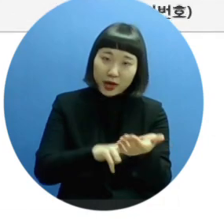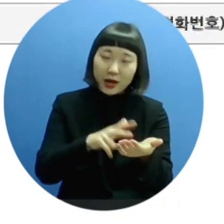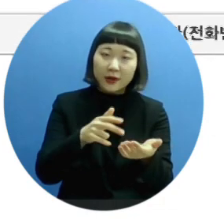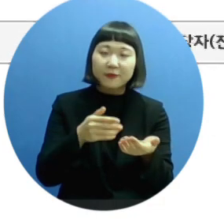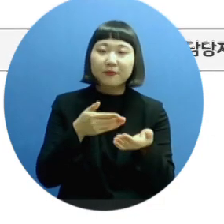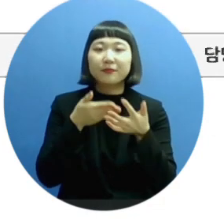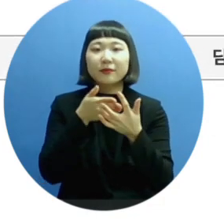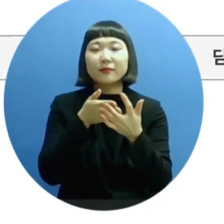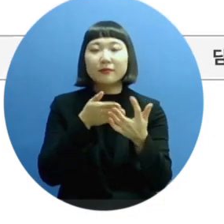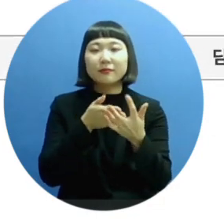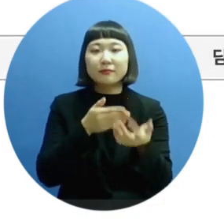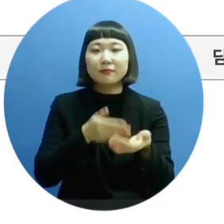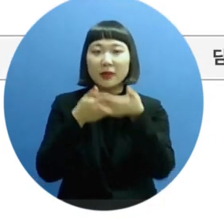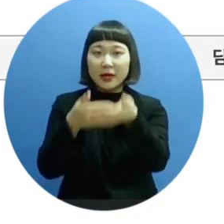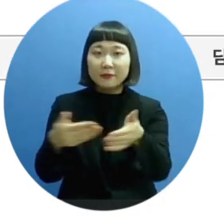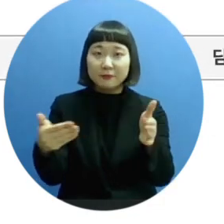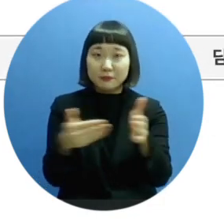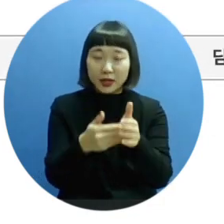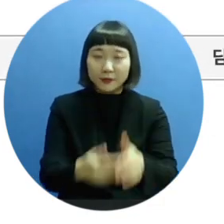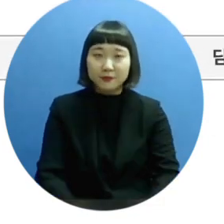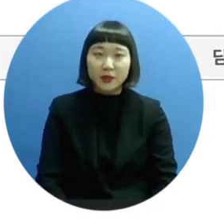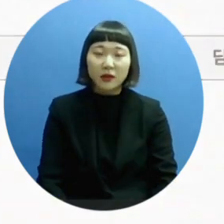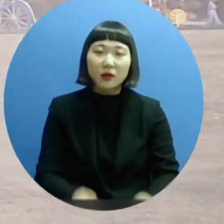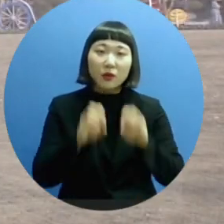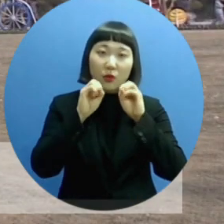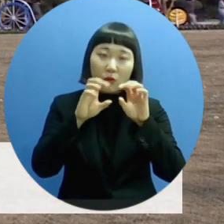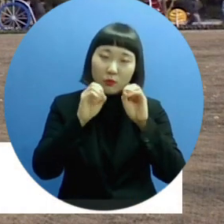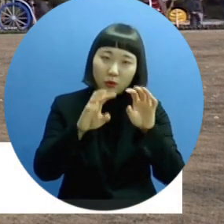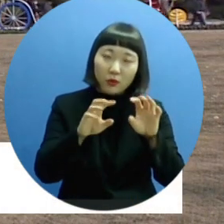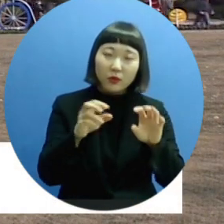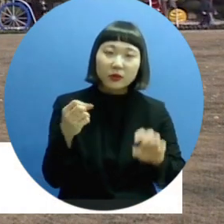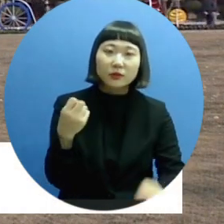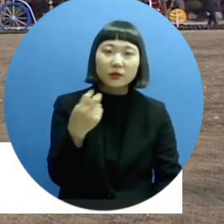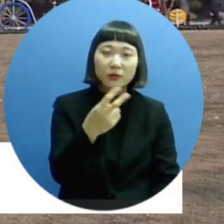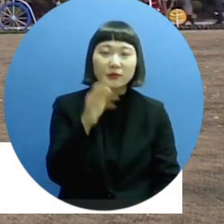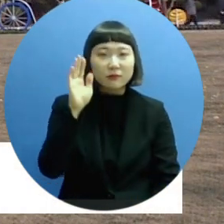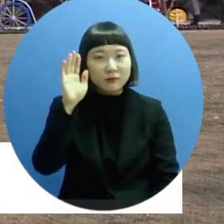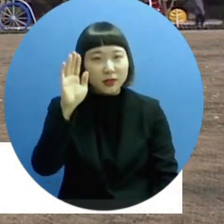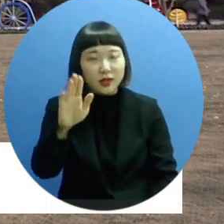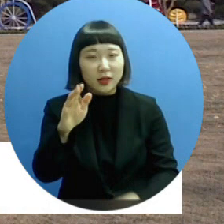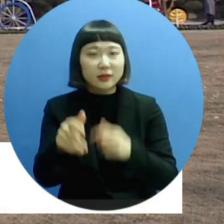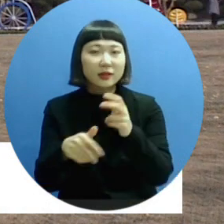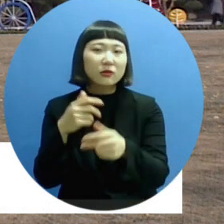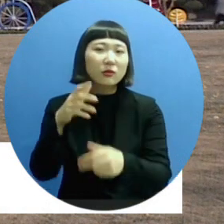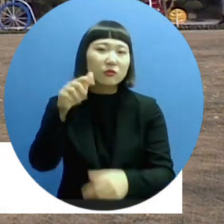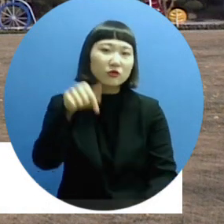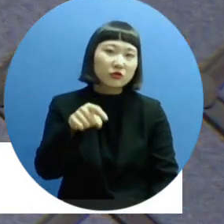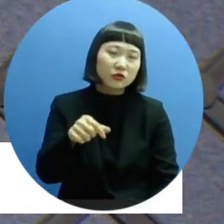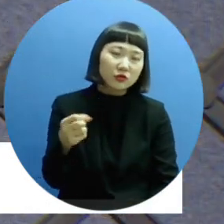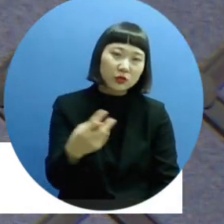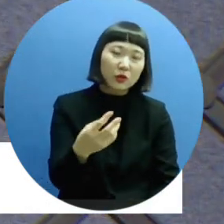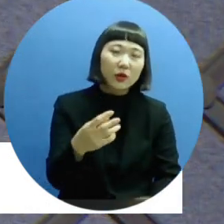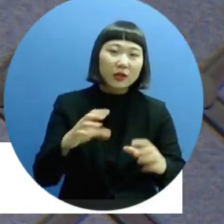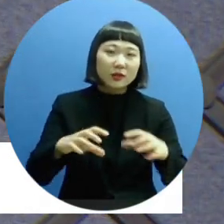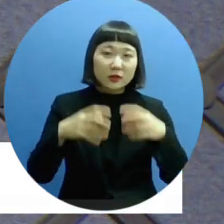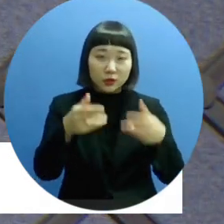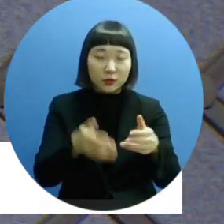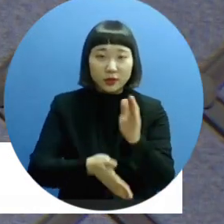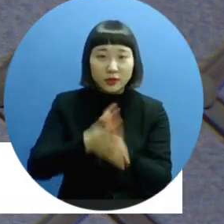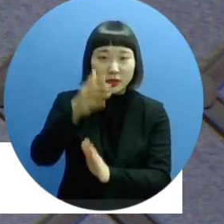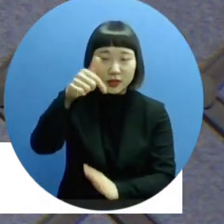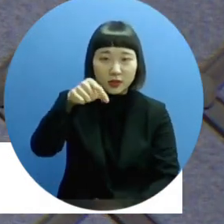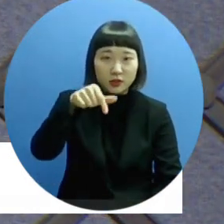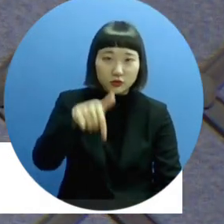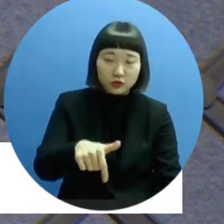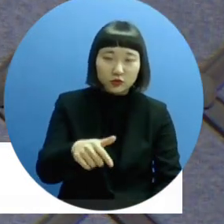추진하기 위해서입니다. 홍보국과 미래산업국, 글로벌 도시국 등 세 개국을 신설하는 게 핵심입니다.